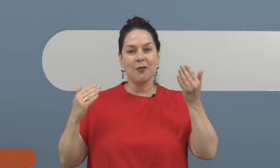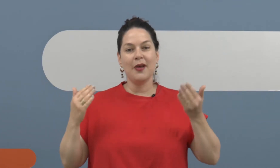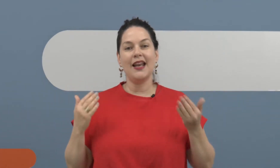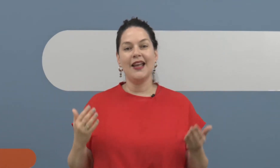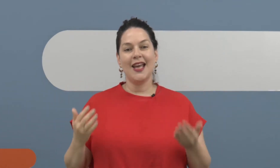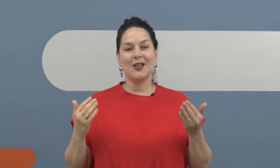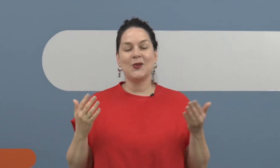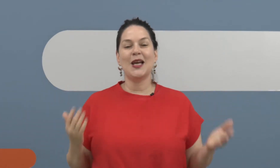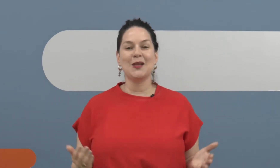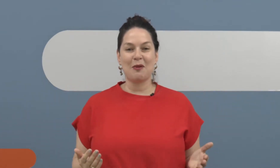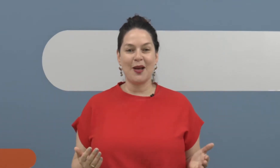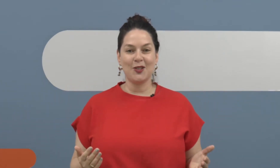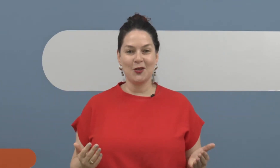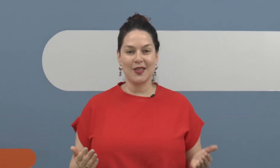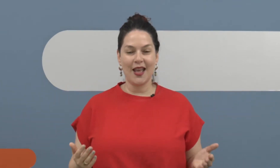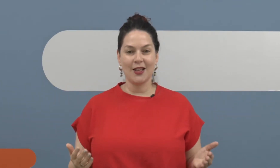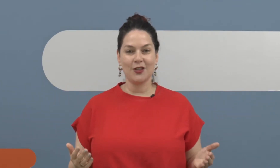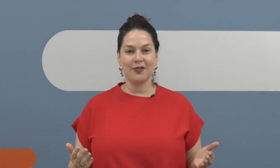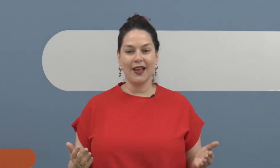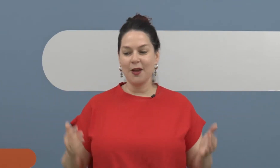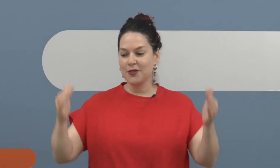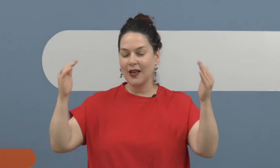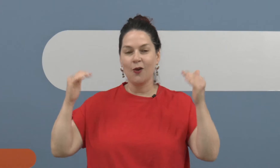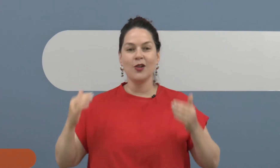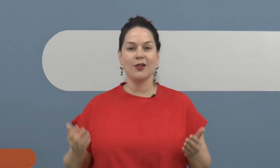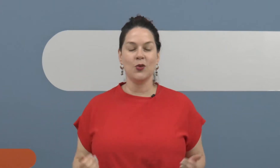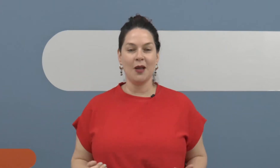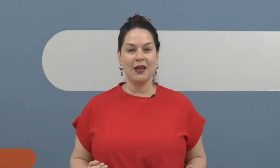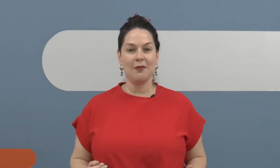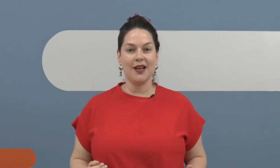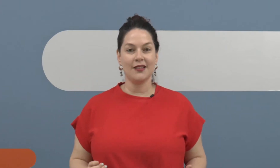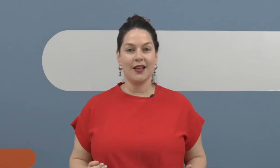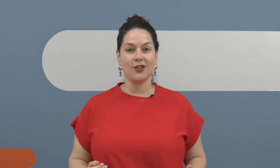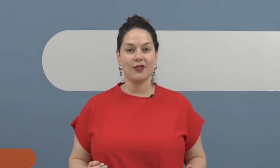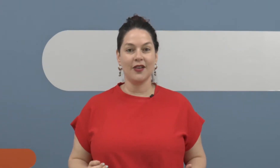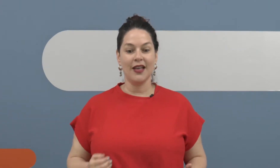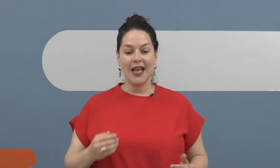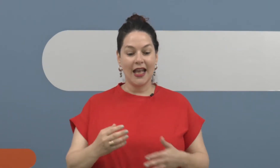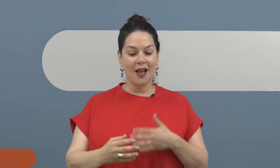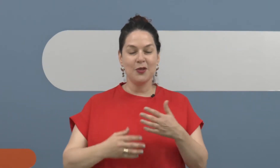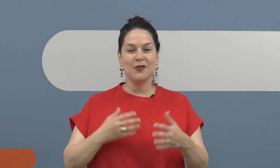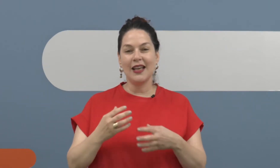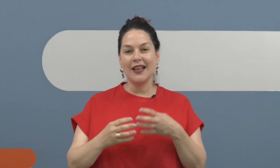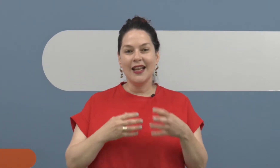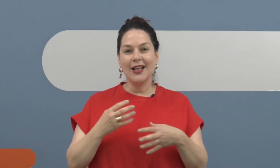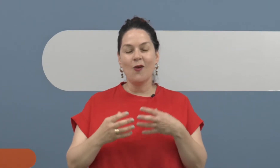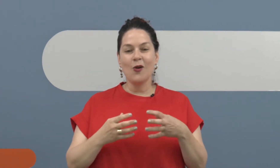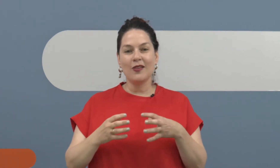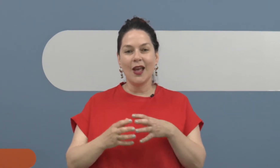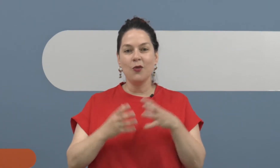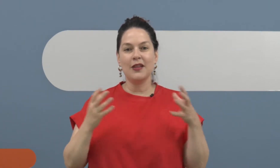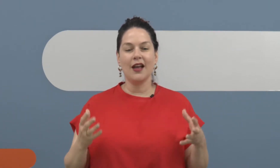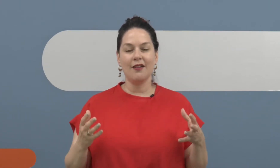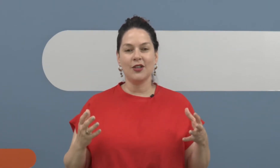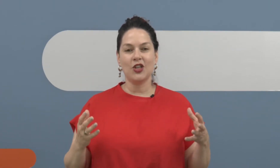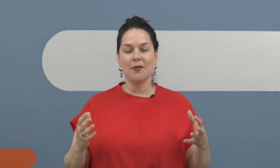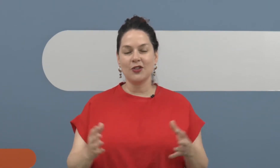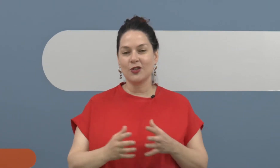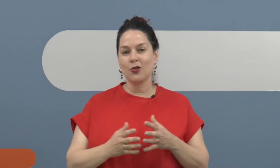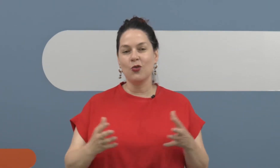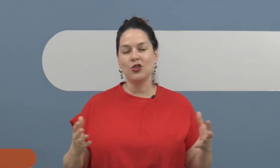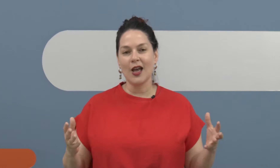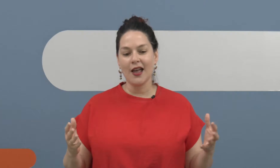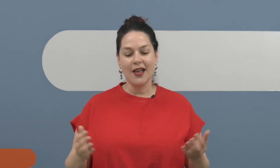רק בשביל לקבל את נקודת המבט שלו זה היה שווה, רק בשביל לראות את כולם מלמעלה זה היה שווה, רק בשביל לראות איך הוא